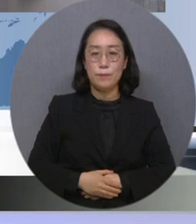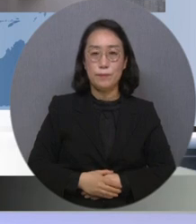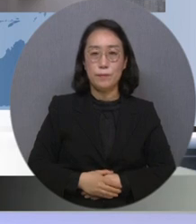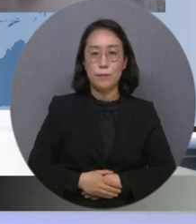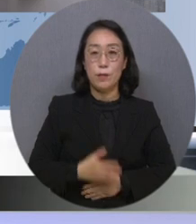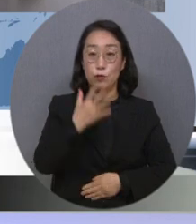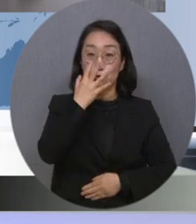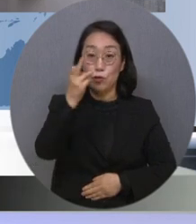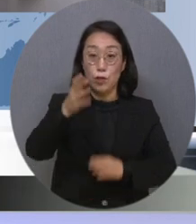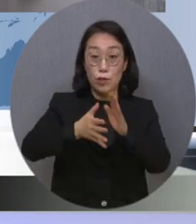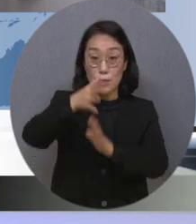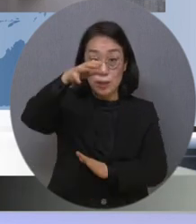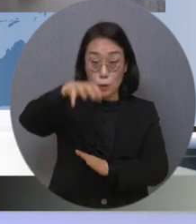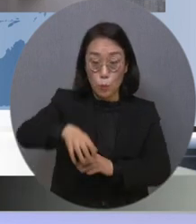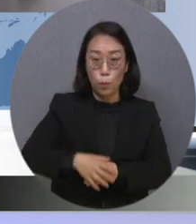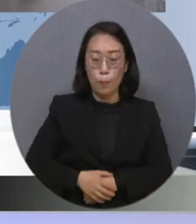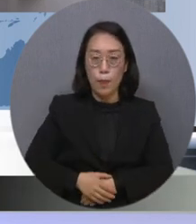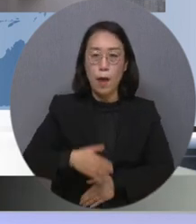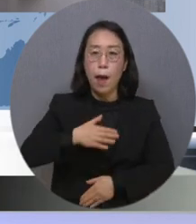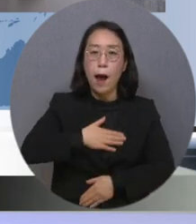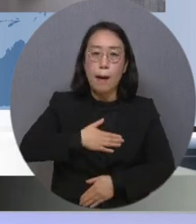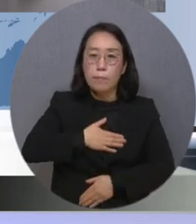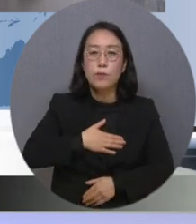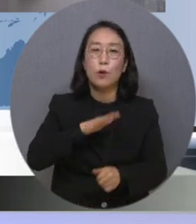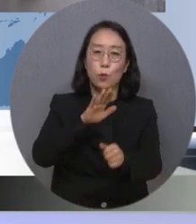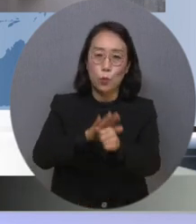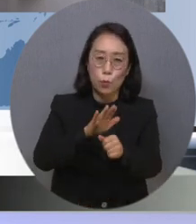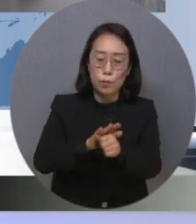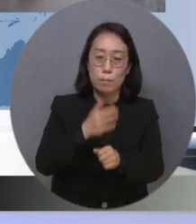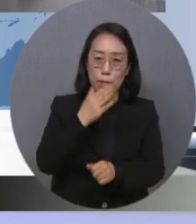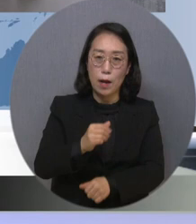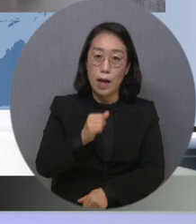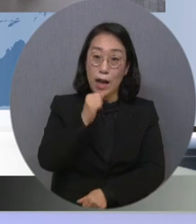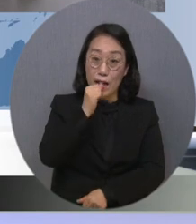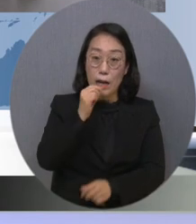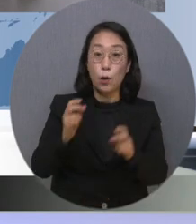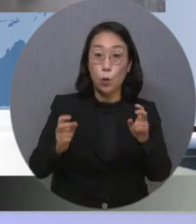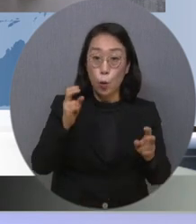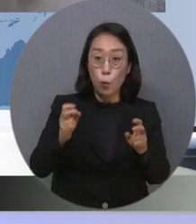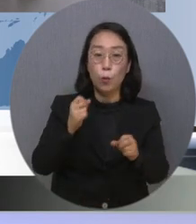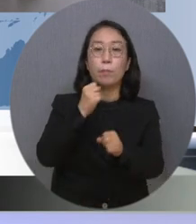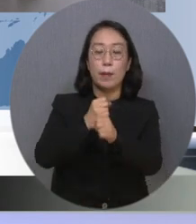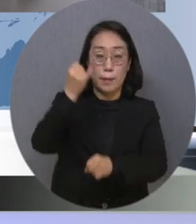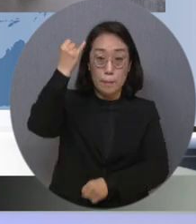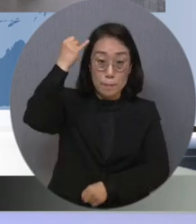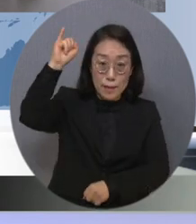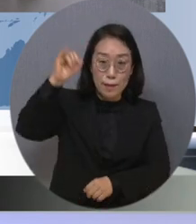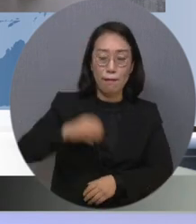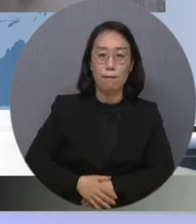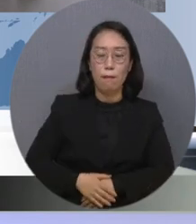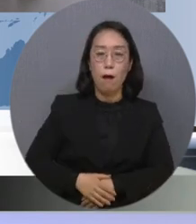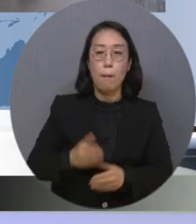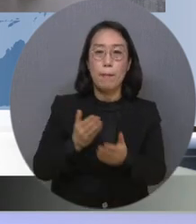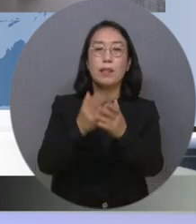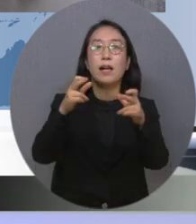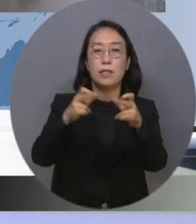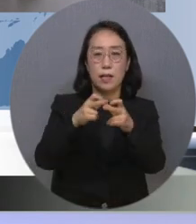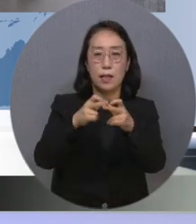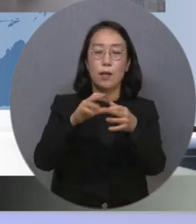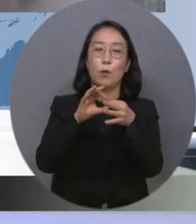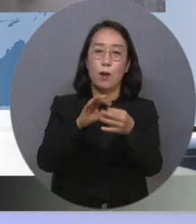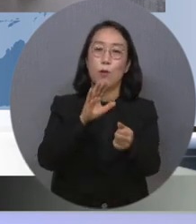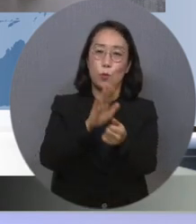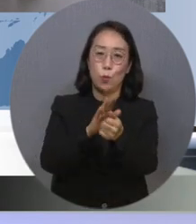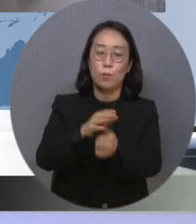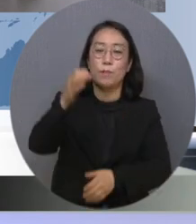전남 순천시가 정서를 돌보는 기능을 탑재한 순봇을 선보였는데요. 특히 발달장애인 심리 지원에 기대를 받고